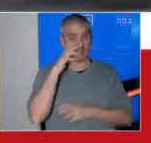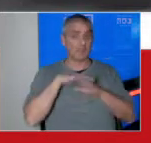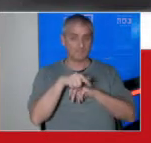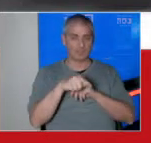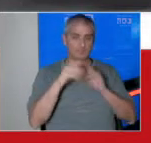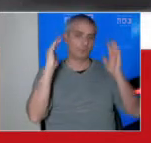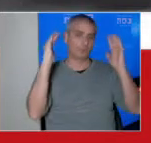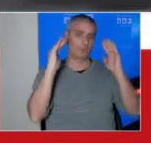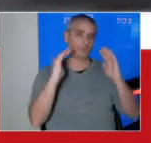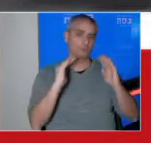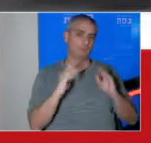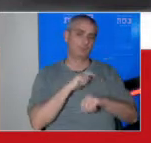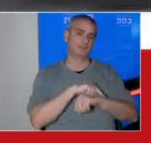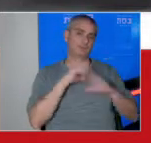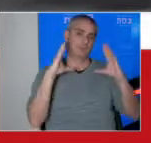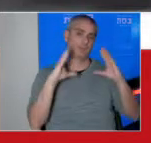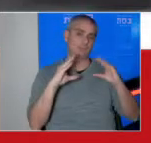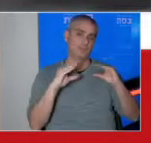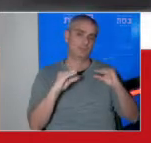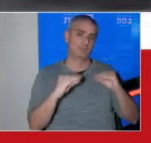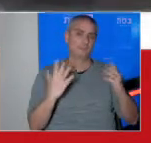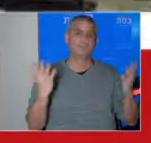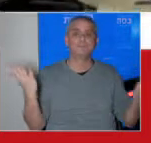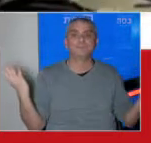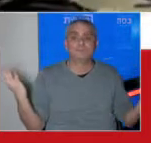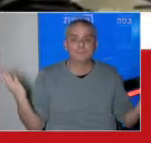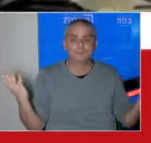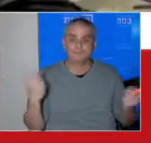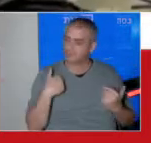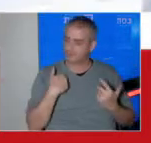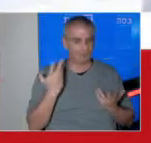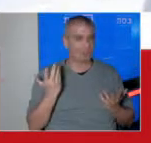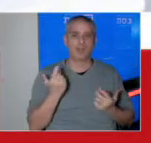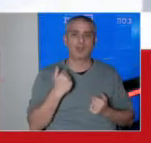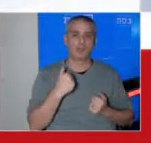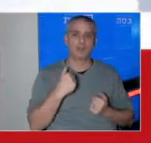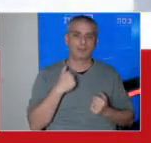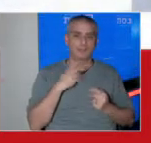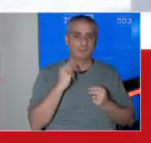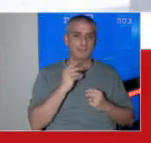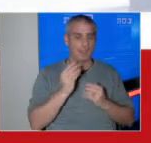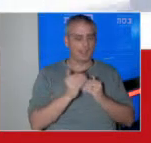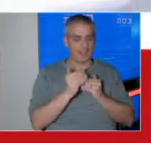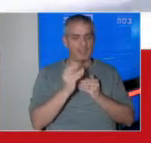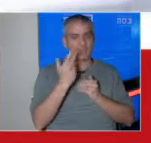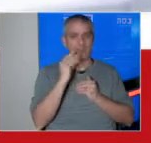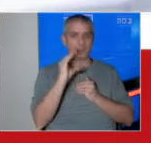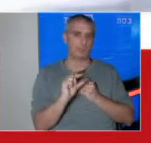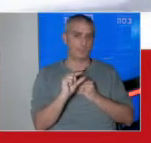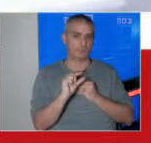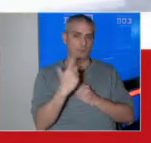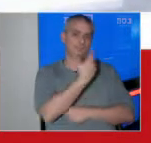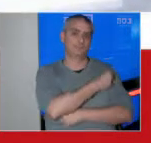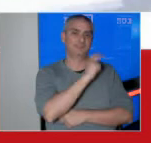הזה הולך ודועך עם הזמן, אז כן. אנחנו פה, את הרווח, אנחנו עם הרווח היותר נמוך